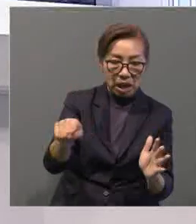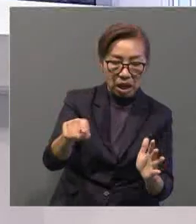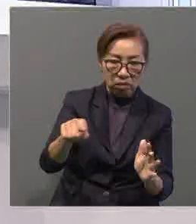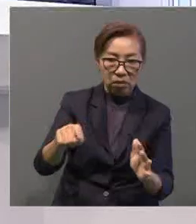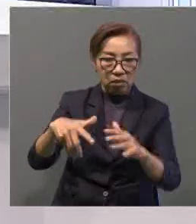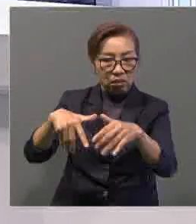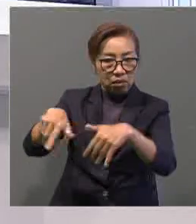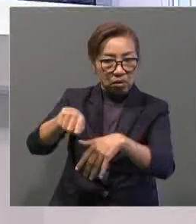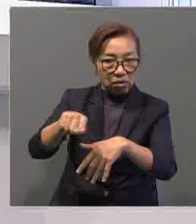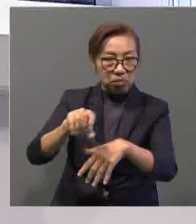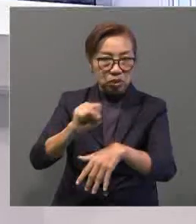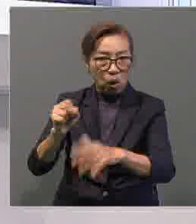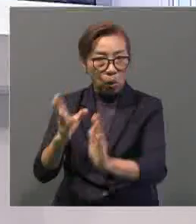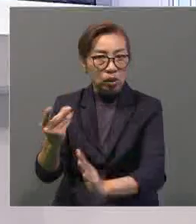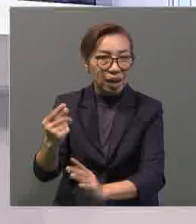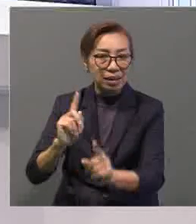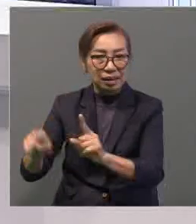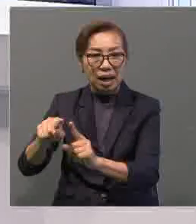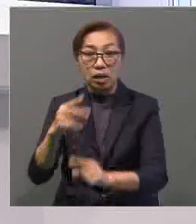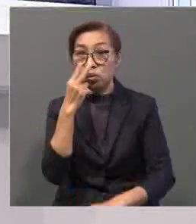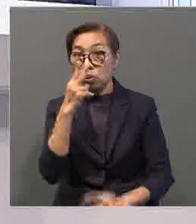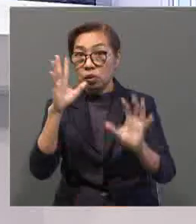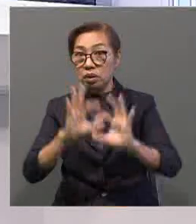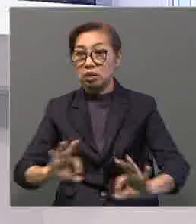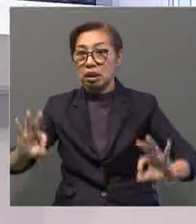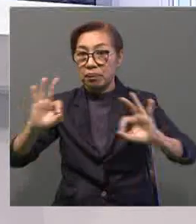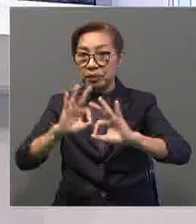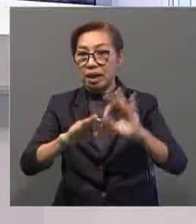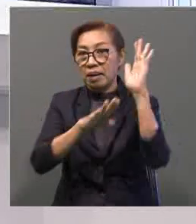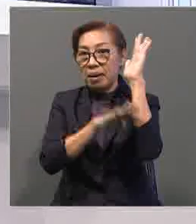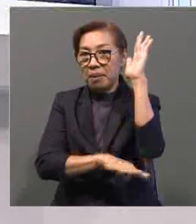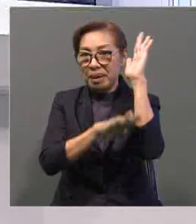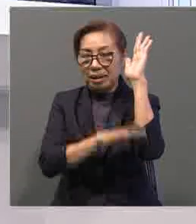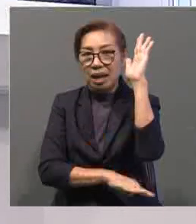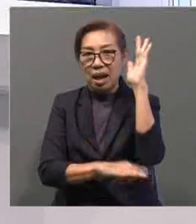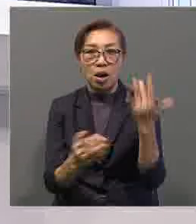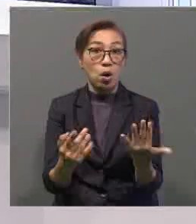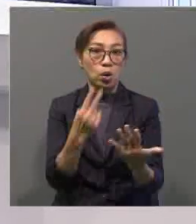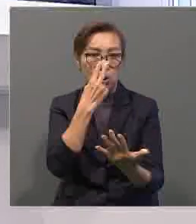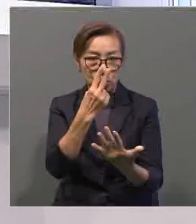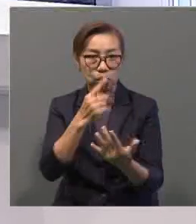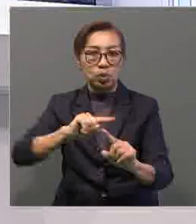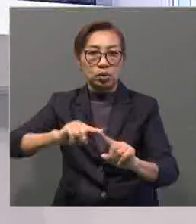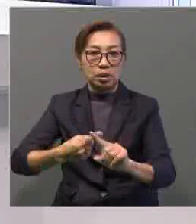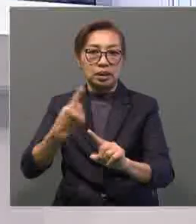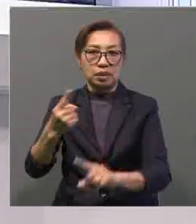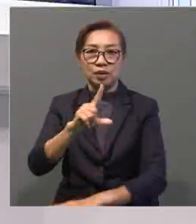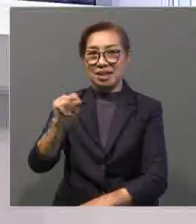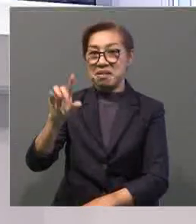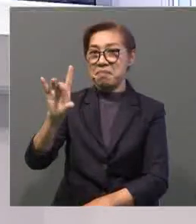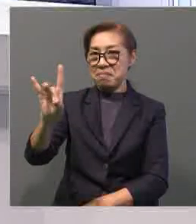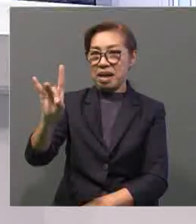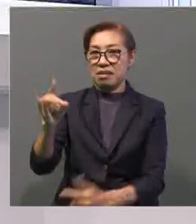เขาบอกว่าถ้าจะให้ดูอีกทีโดยเฉพาะในพื้นที่ภาคใต้เนี่ยให้รอดู 28มกราคม